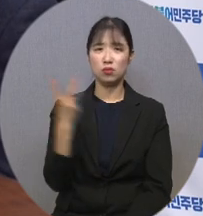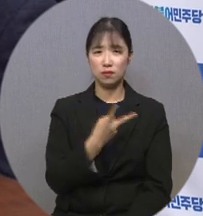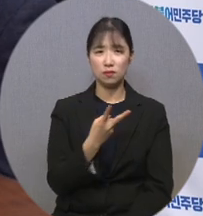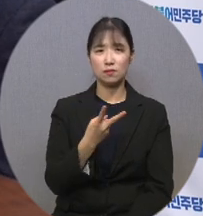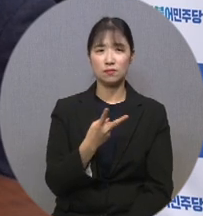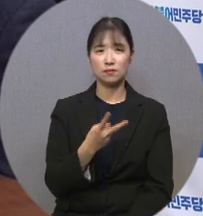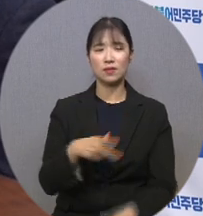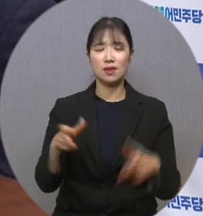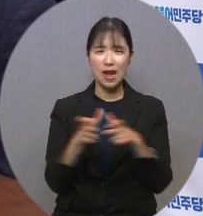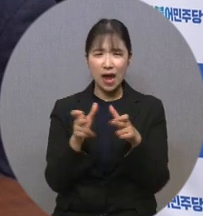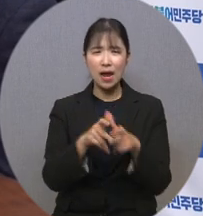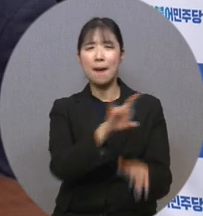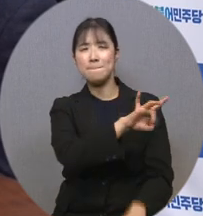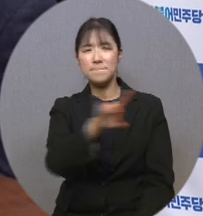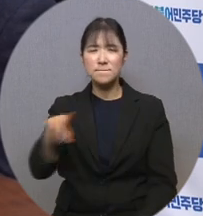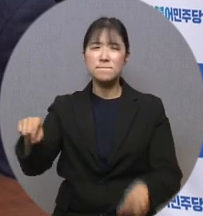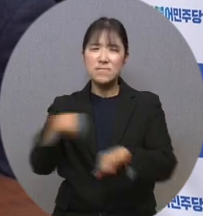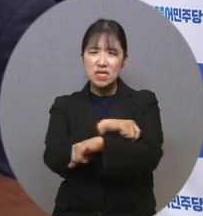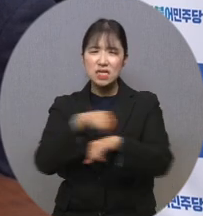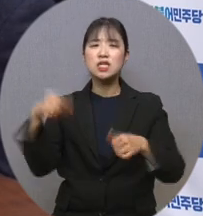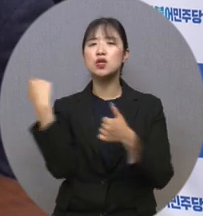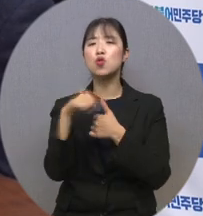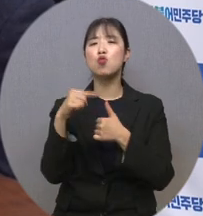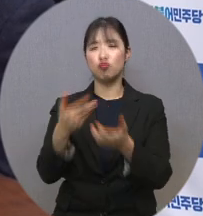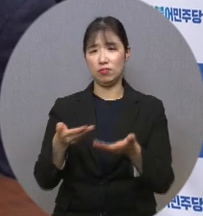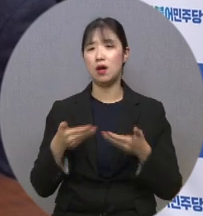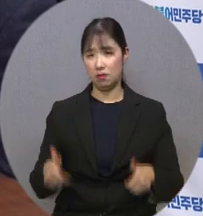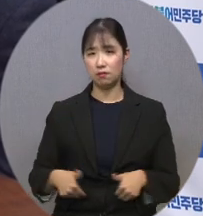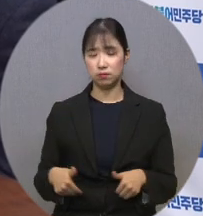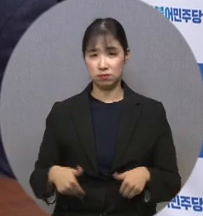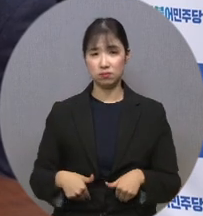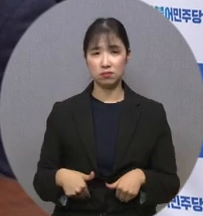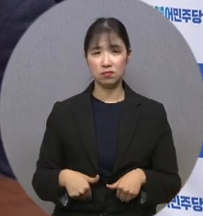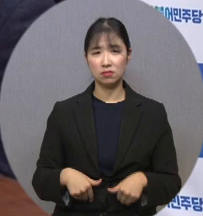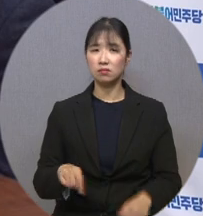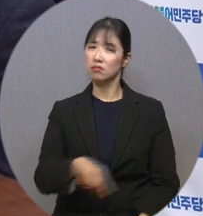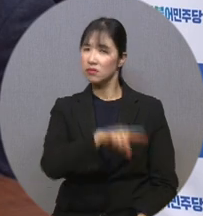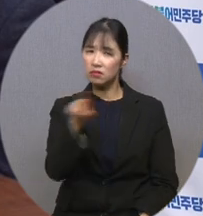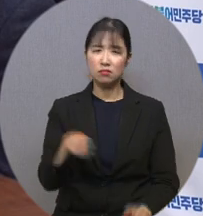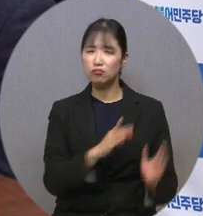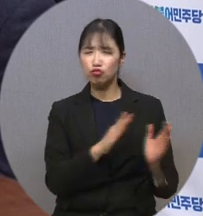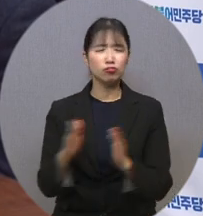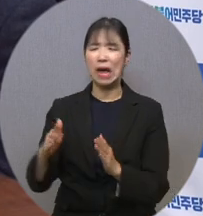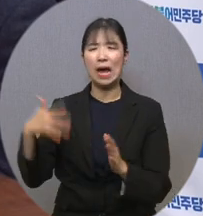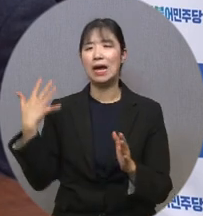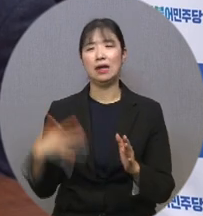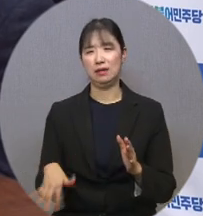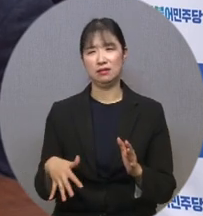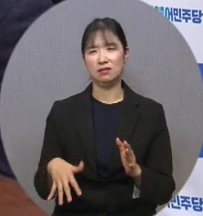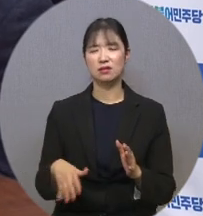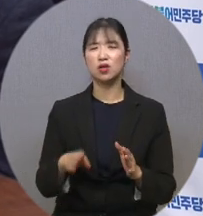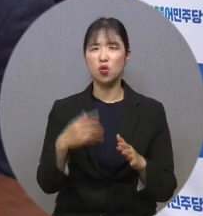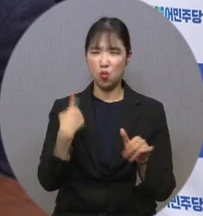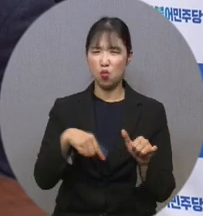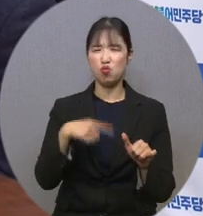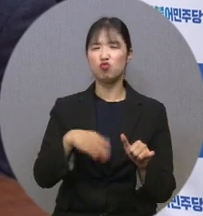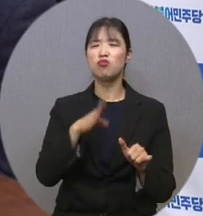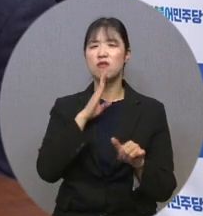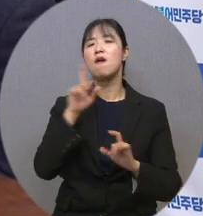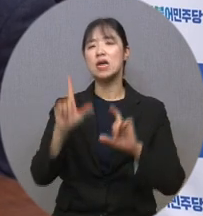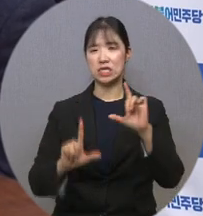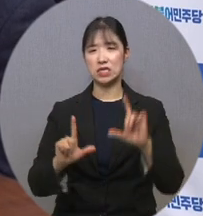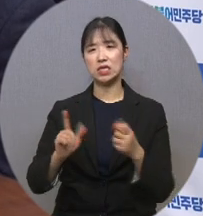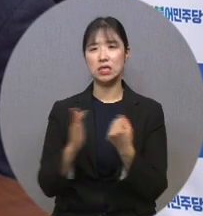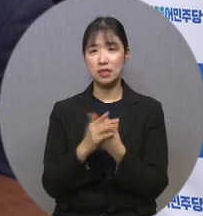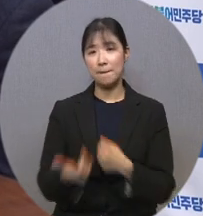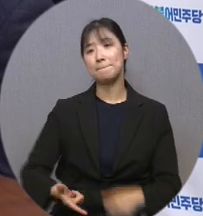각 장애마다 특수한 교육을 받아야 되는데 그런 것들이 준비가 안 돼 있습니다. 교육 현실에서 그런